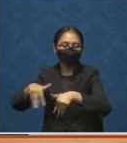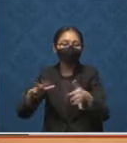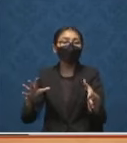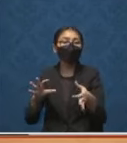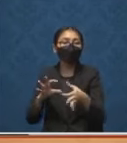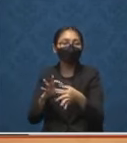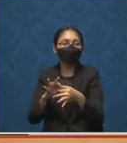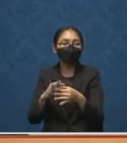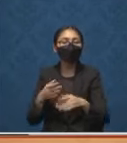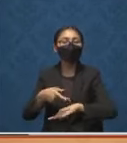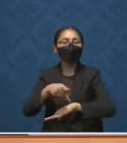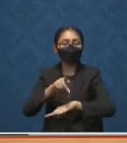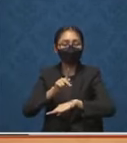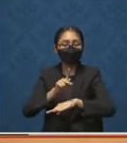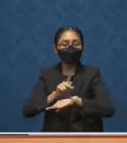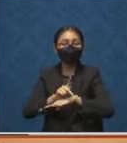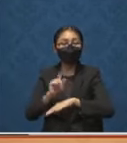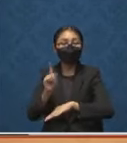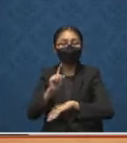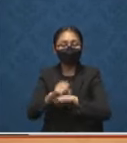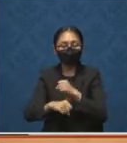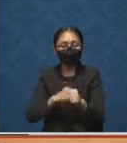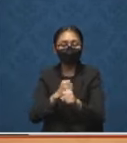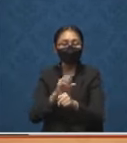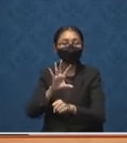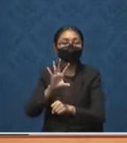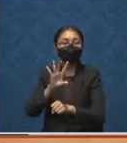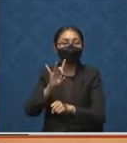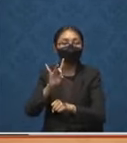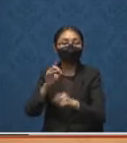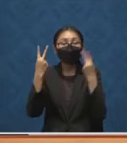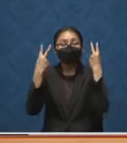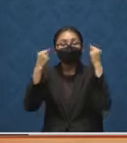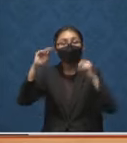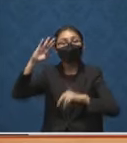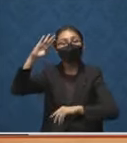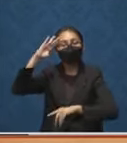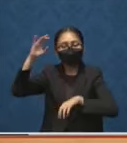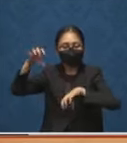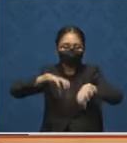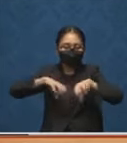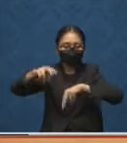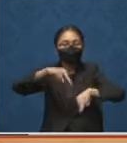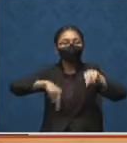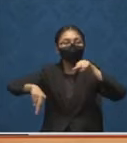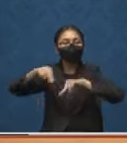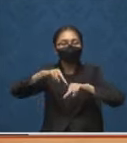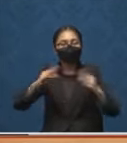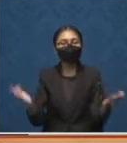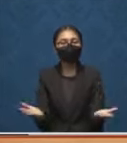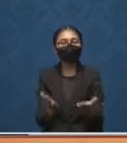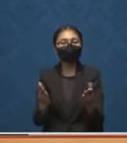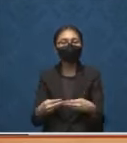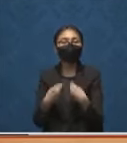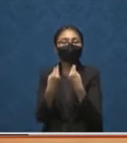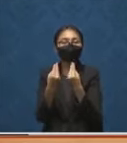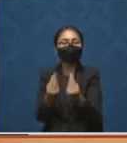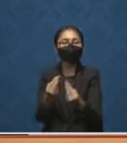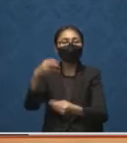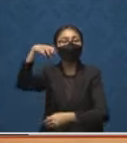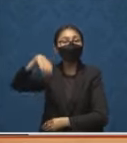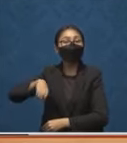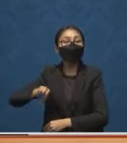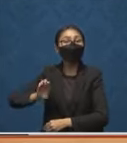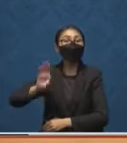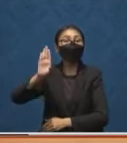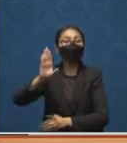ท่านประธานคะ8ปีภายใต้การบริหารงานของพลเอกประยุทธ์จันทร์โอชานั้นได้ส่งเสริมให้เจ้าสัวที่ร่